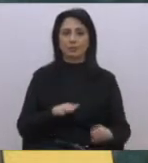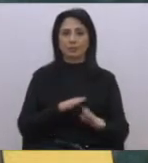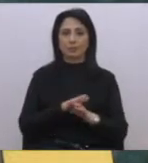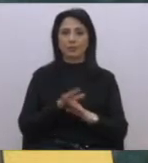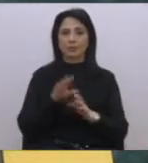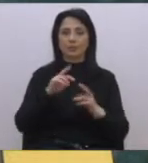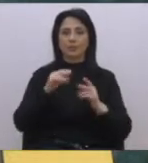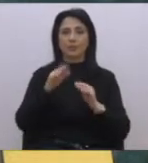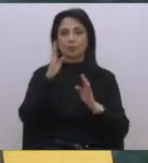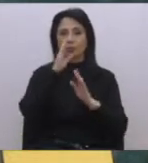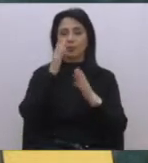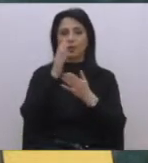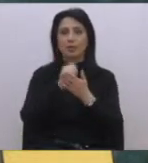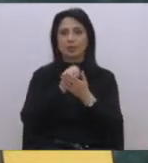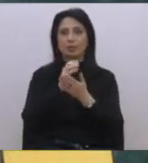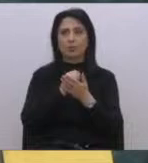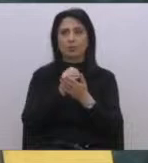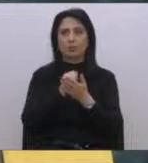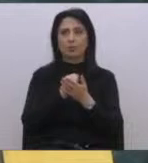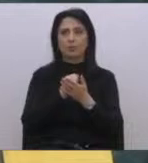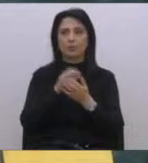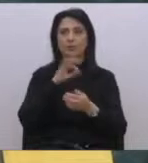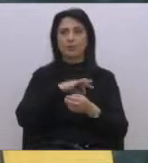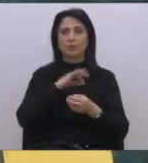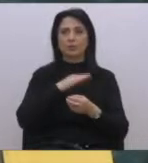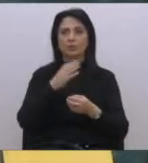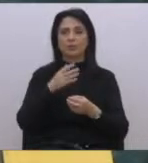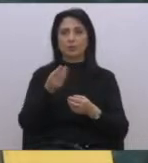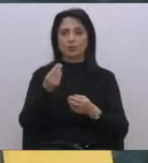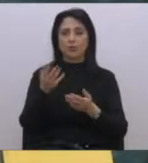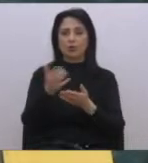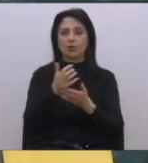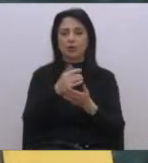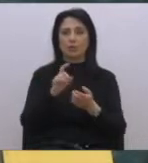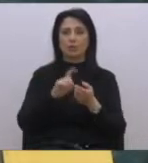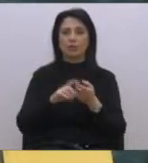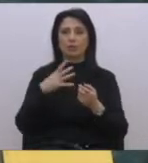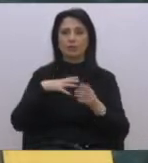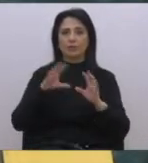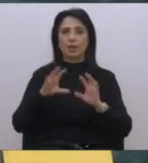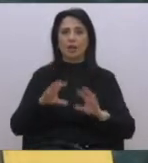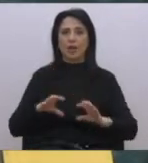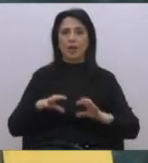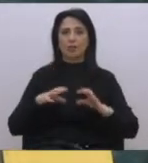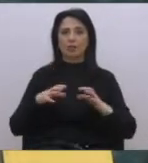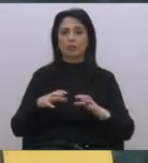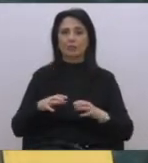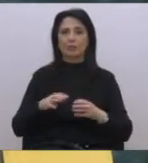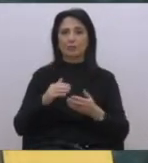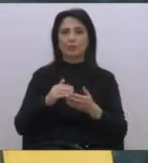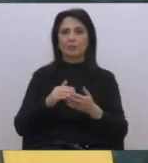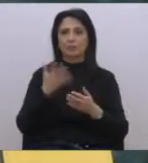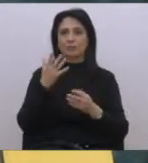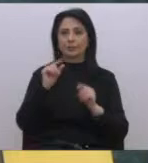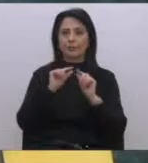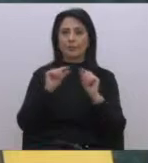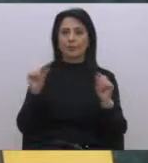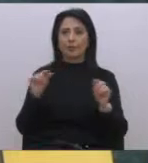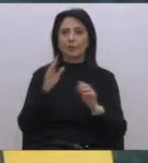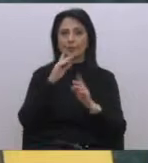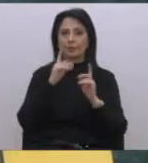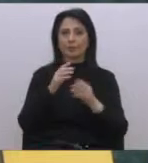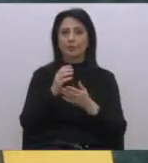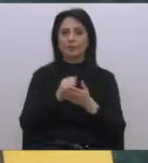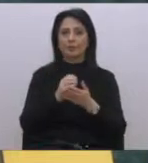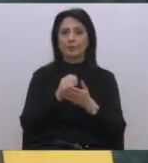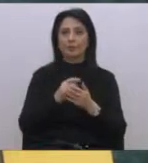ședis, unei brevi resurse, sarge blogistuis, mă să greb lebi și saheb, să cartul o scanoși, mehute, muhși, da bune brevi